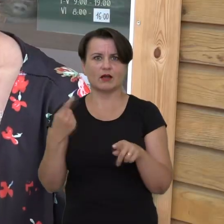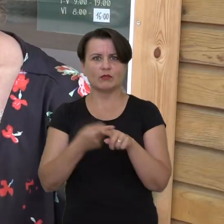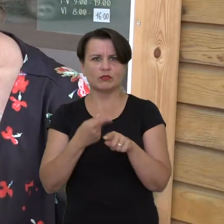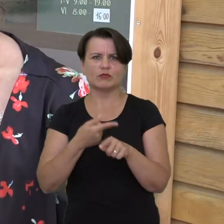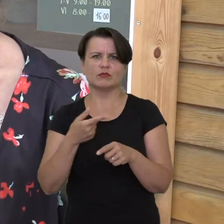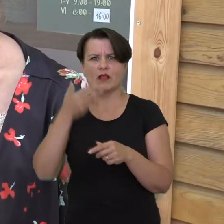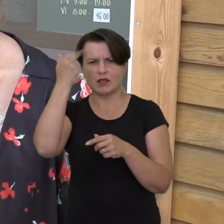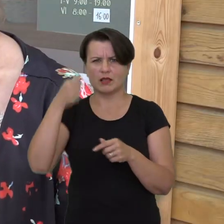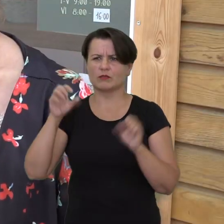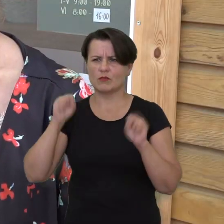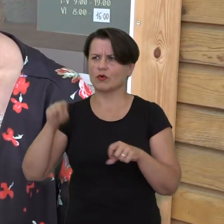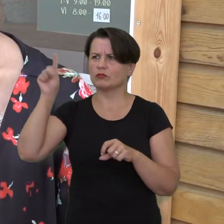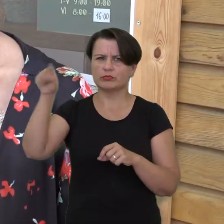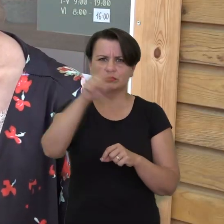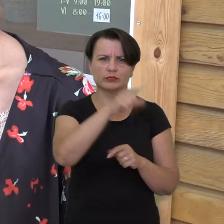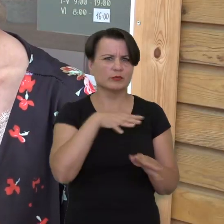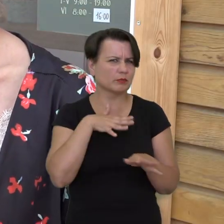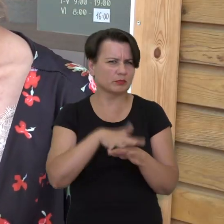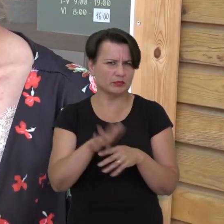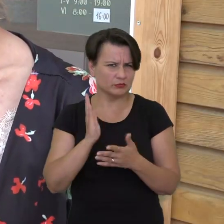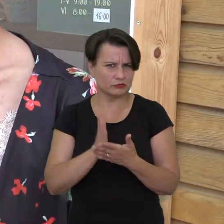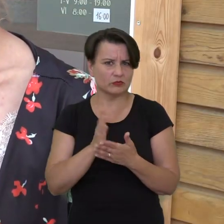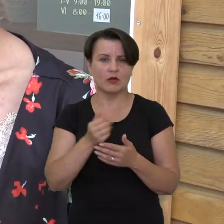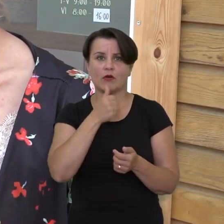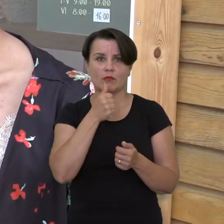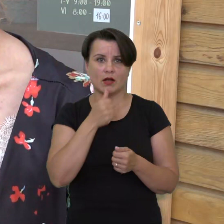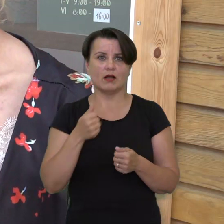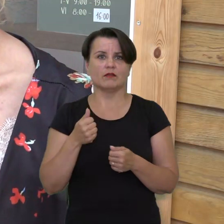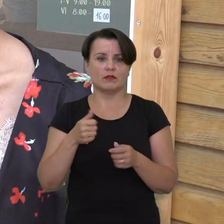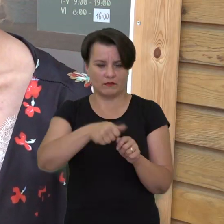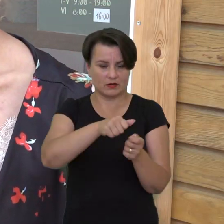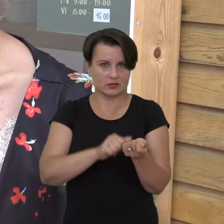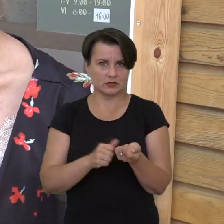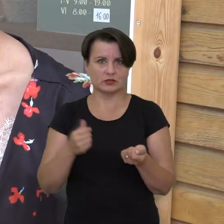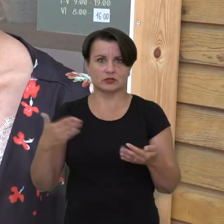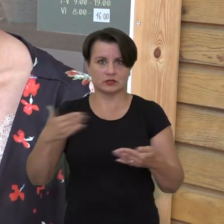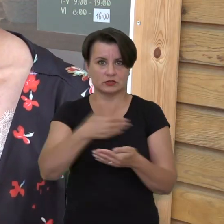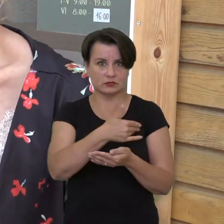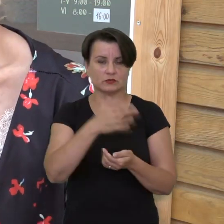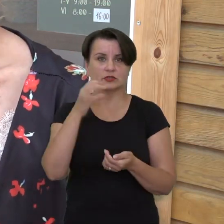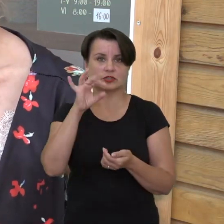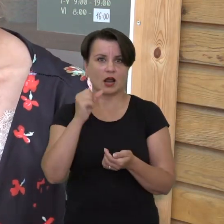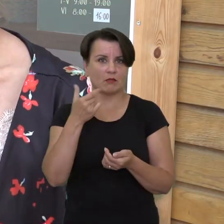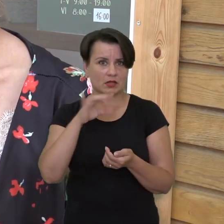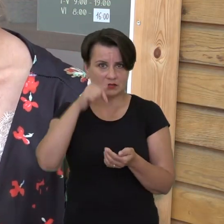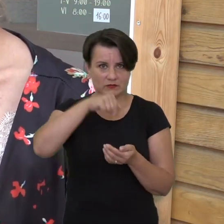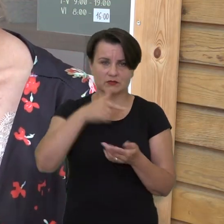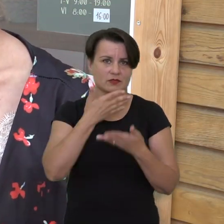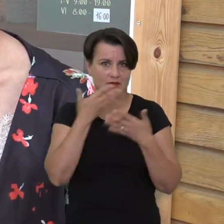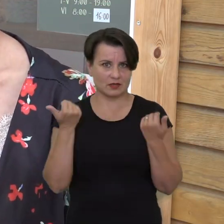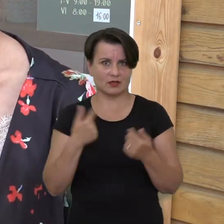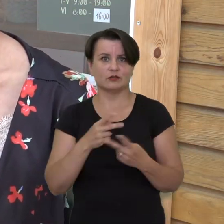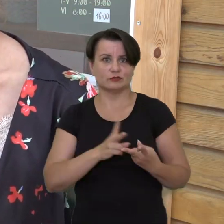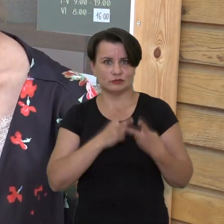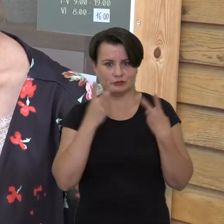bulvėm gali daugybėje Lietuvos regiono atrasti, bet su šamu tai tikrai niekur kitur nerasi. Tai dabar labai džiaugiamės, kad ir